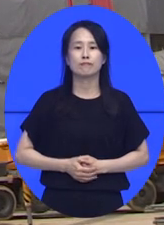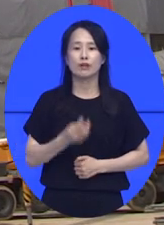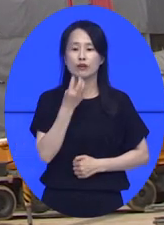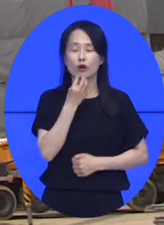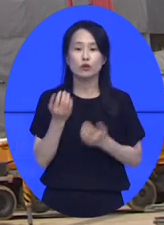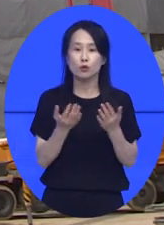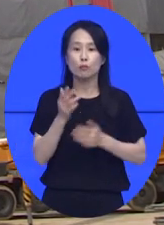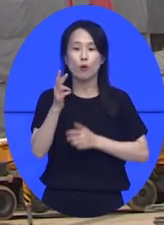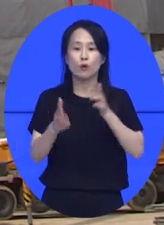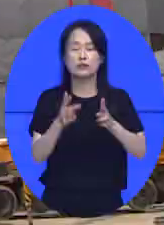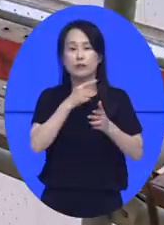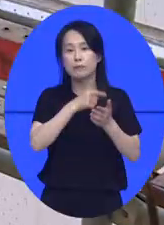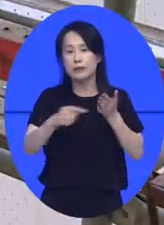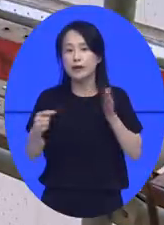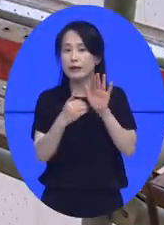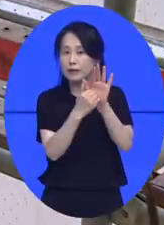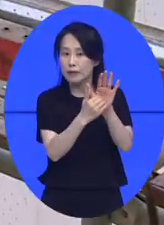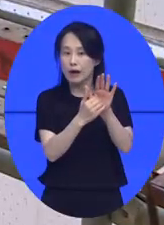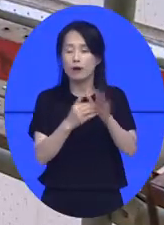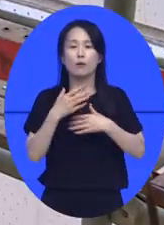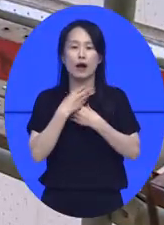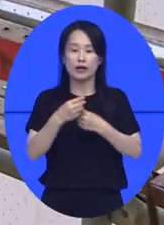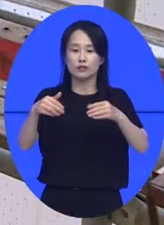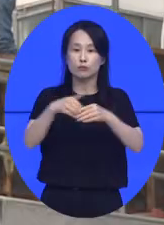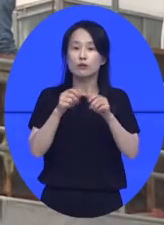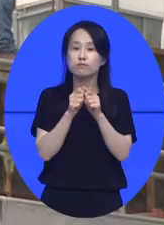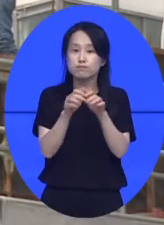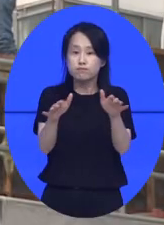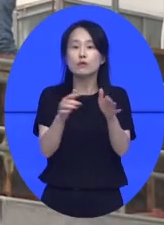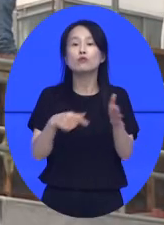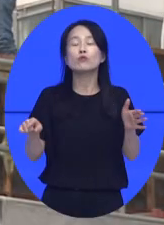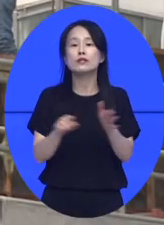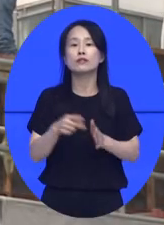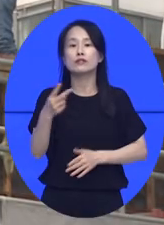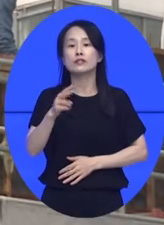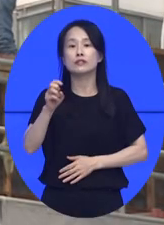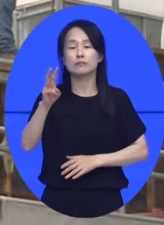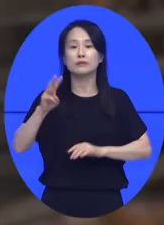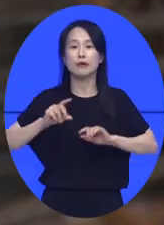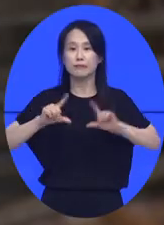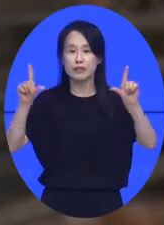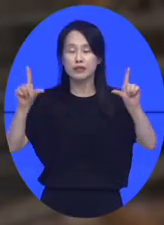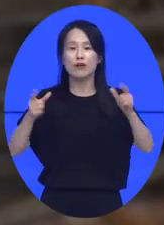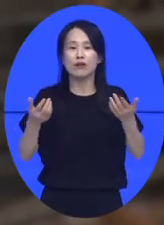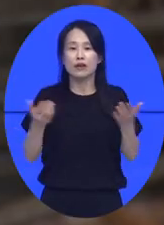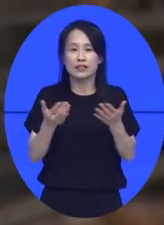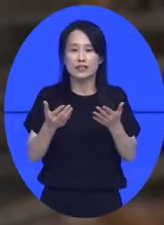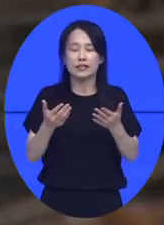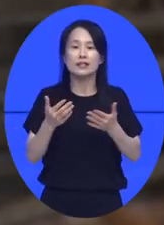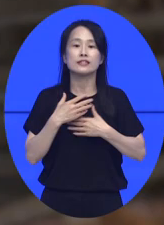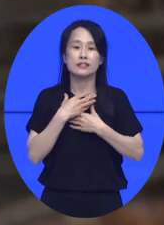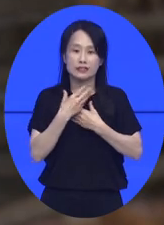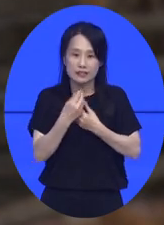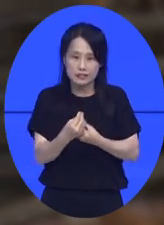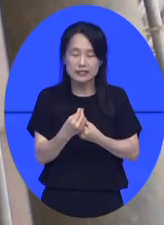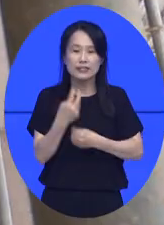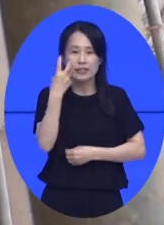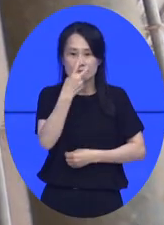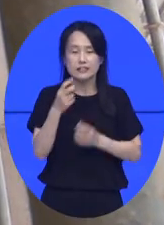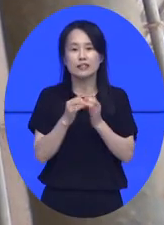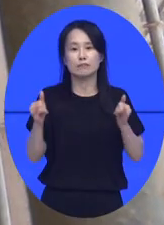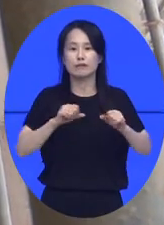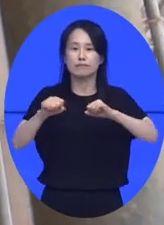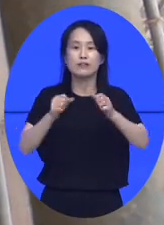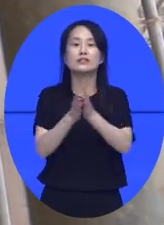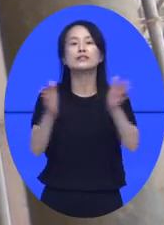경기도가 산업재해 예방과 안전문화 확산을 위한 2023 경기도 노동안전지킴이 합동점검을 개시했습니다.